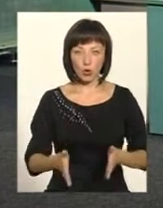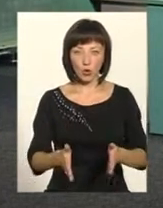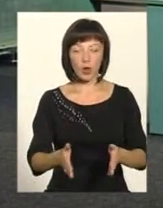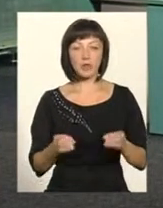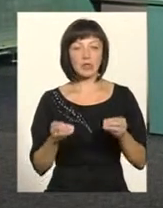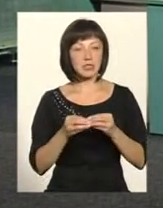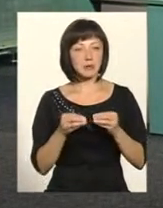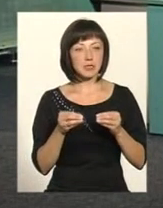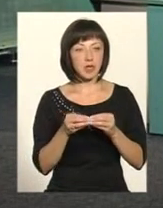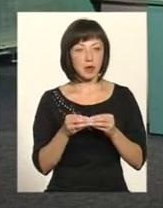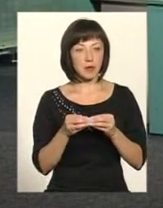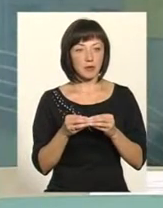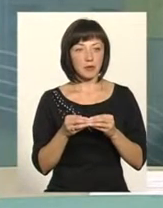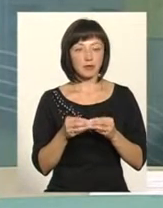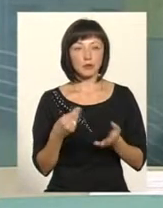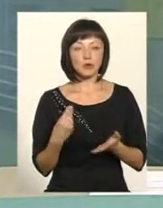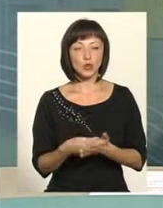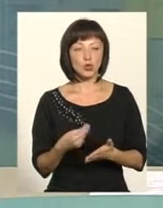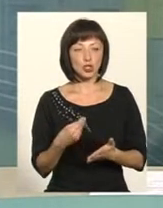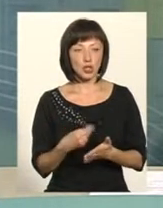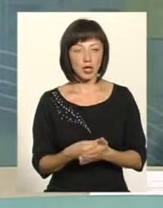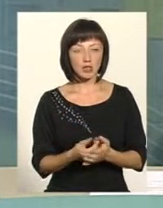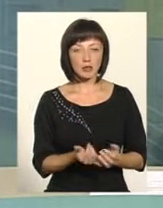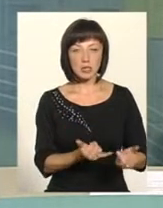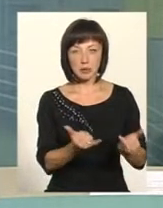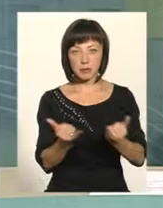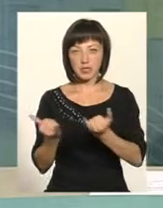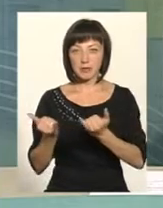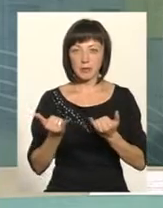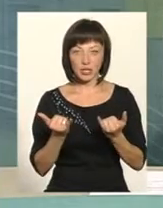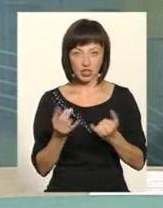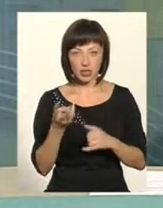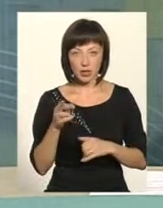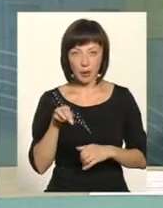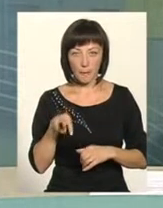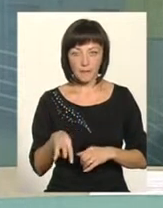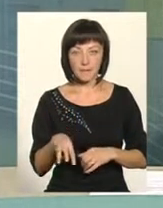самим бюджетним забезпеченням.